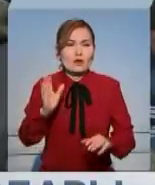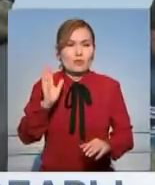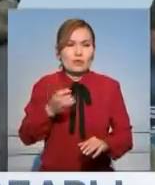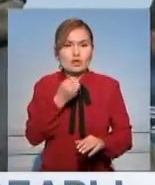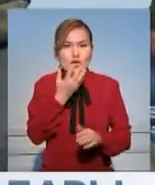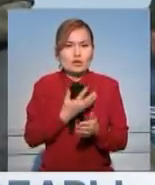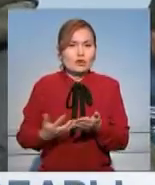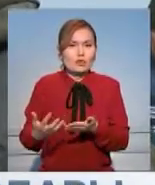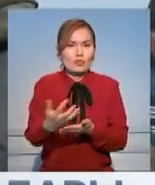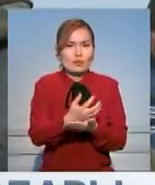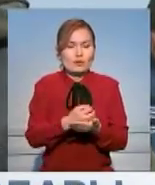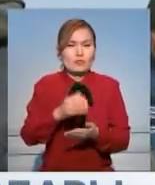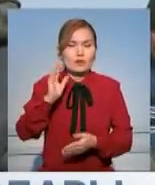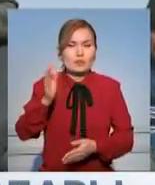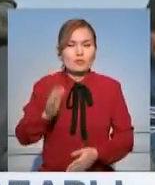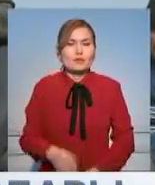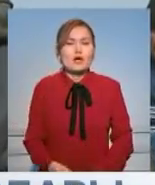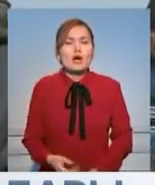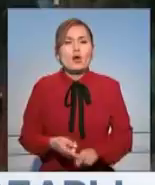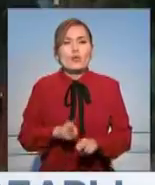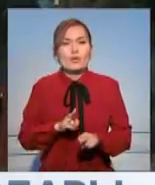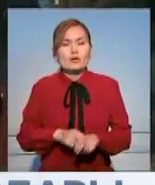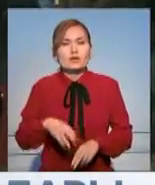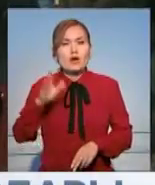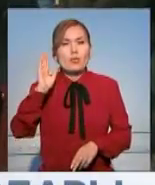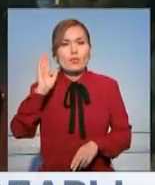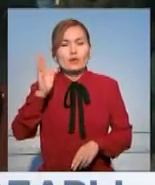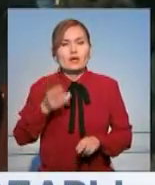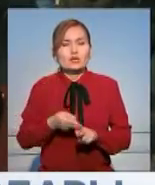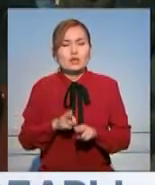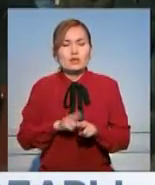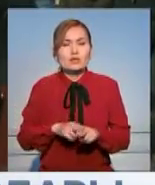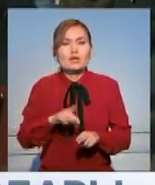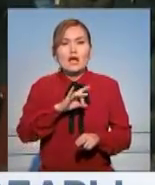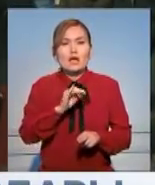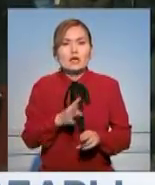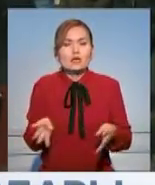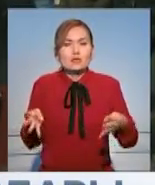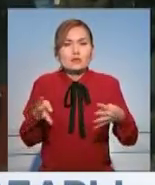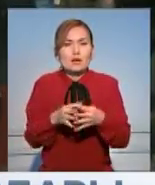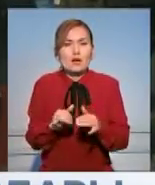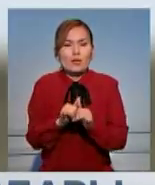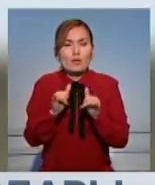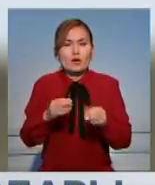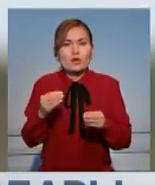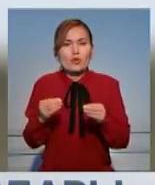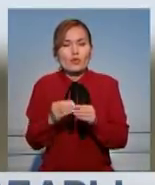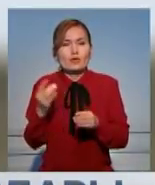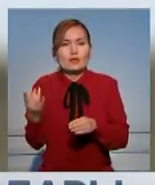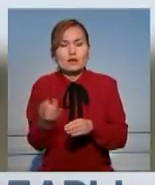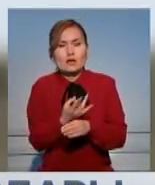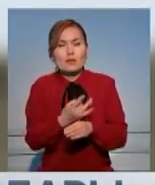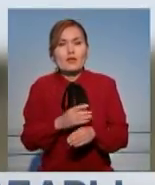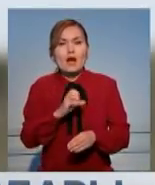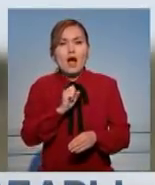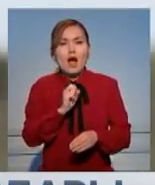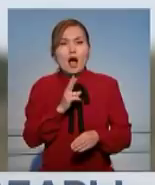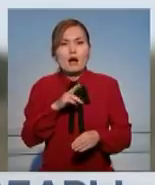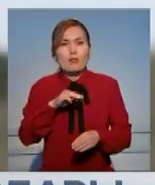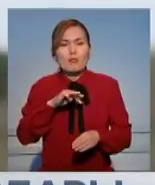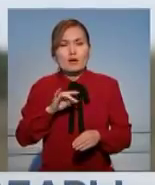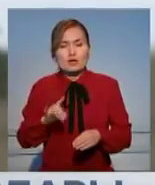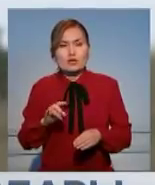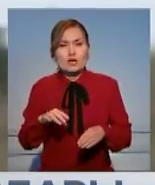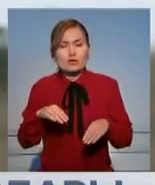мол. Ғылыми қызметкер селекционер әріптестеріне будандастыру көлемін 10 есеге ұлғайту арқылы ақмаржаның жаңа сұрыптарын алуға